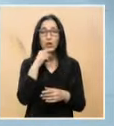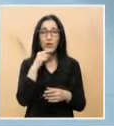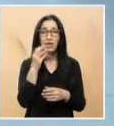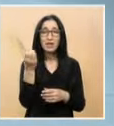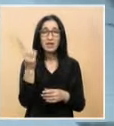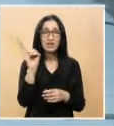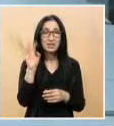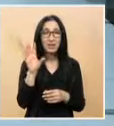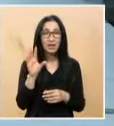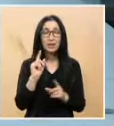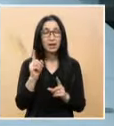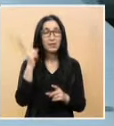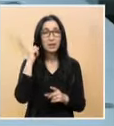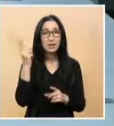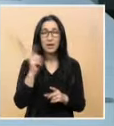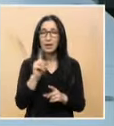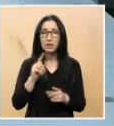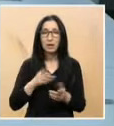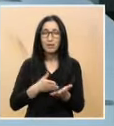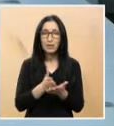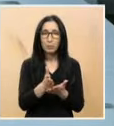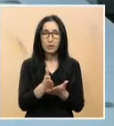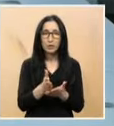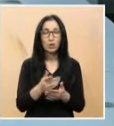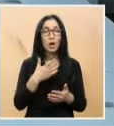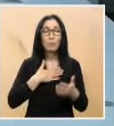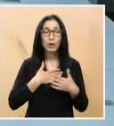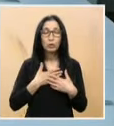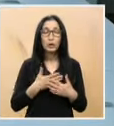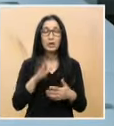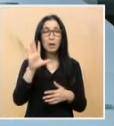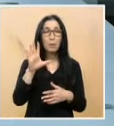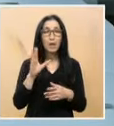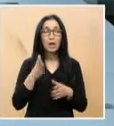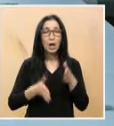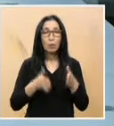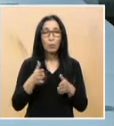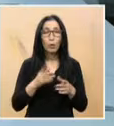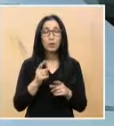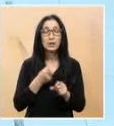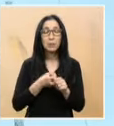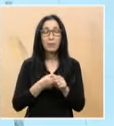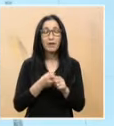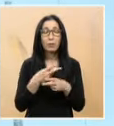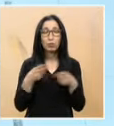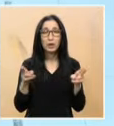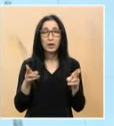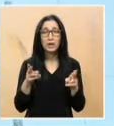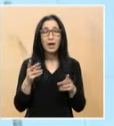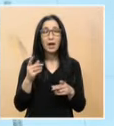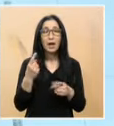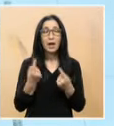червеният свят, т.е. трябва да знае, че не трябва да пресича. Благодарение на 5 робота от този вид се създава открита,